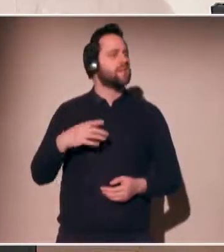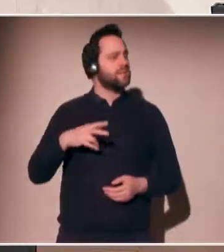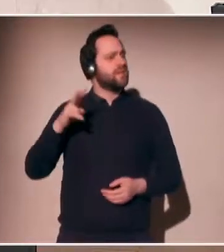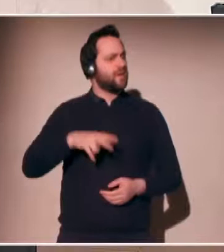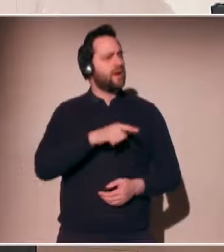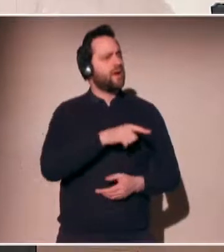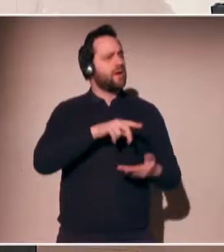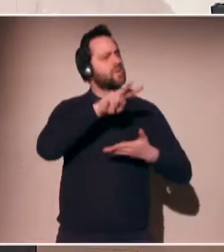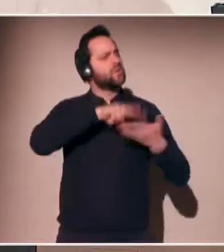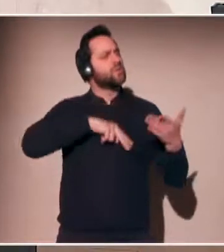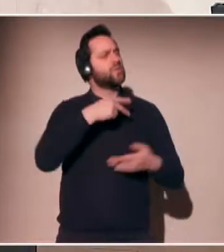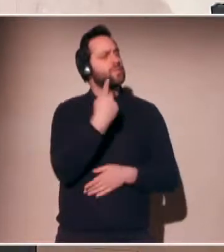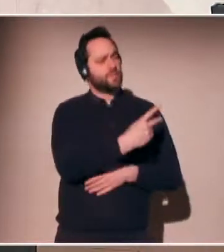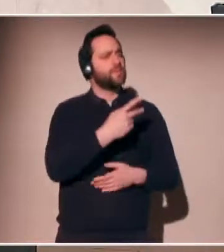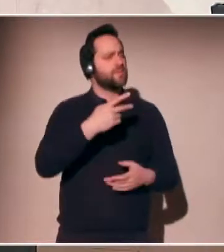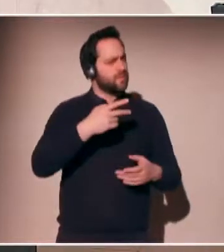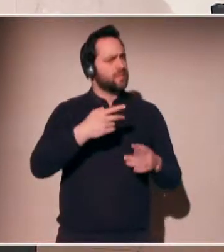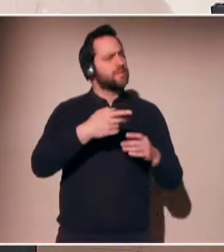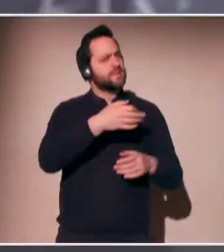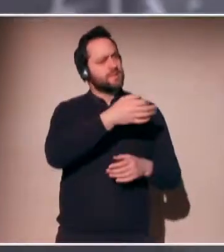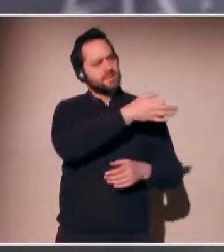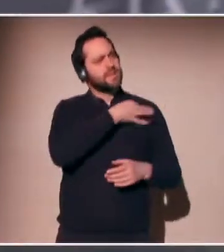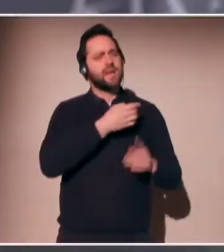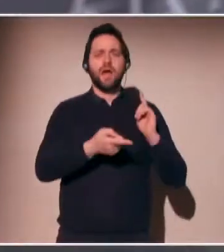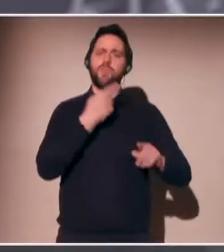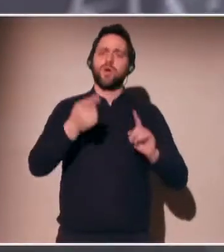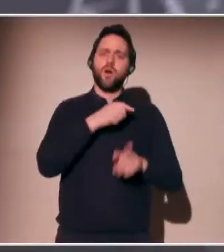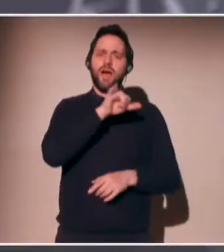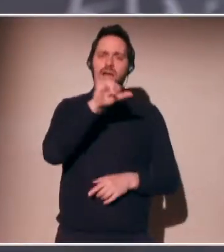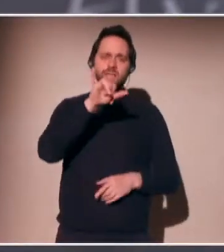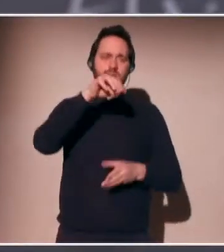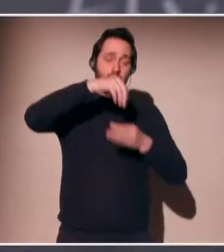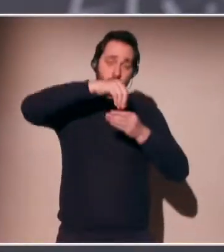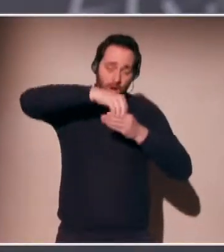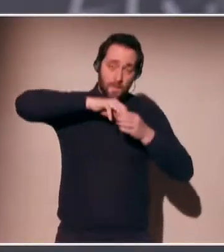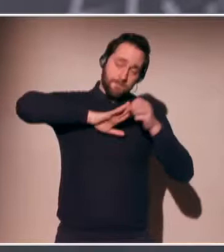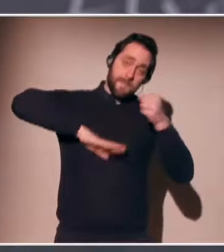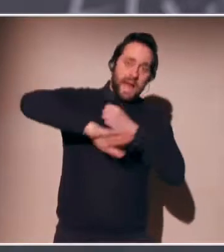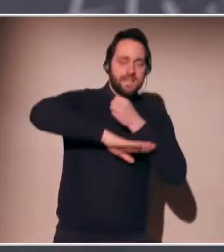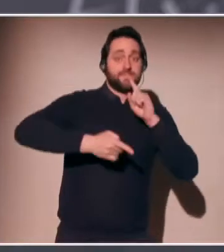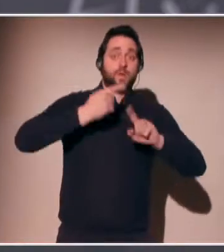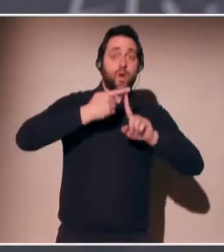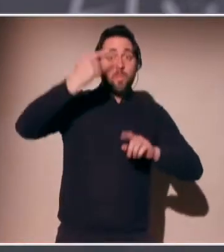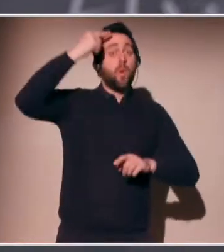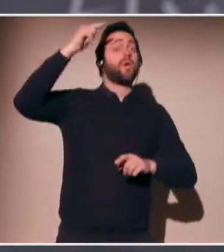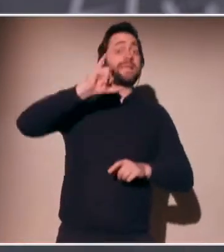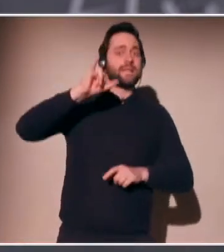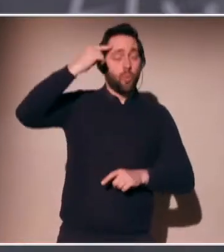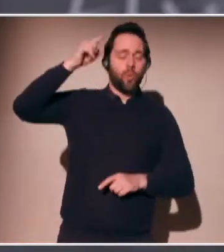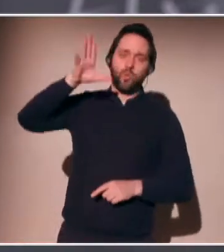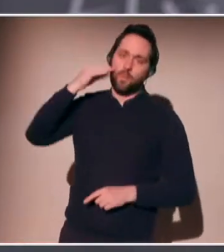l'humain au cœur. Donc est-ce que vous pourriez nous en dire un peu plus? Oui, volontiers. Alors, en se penchant